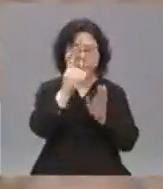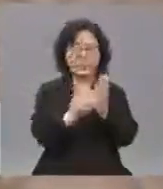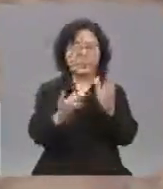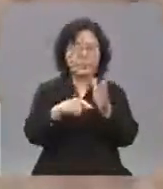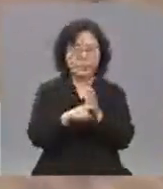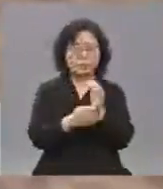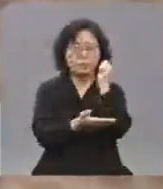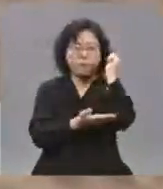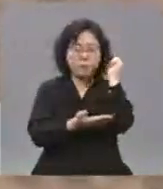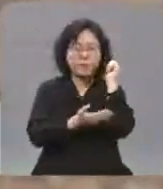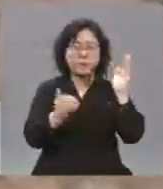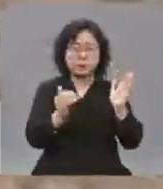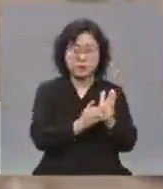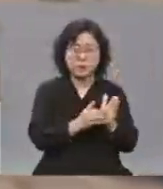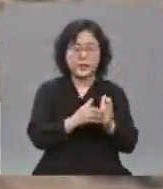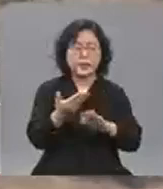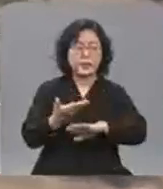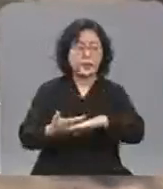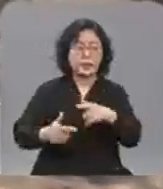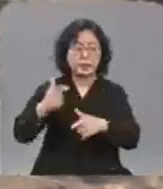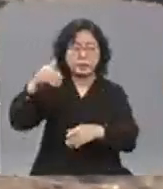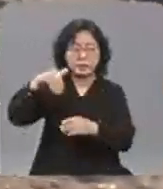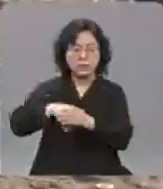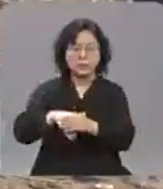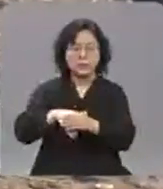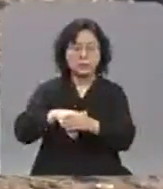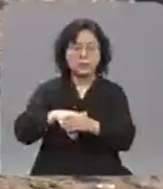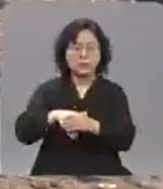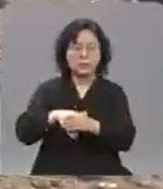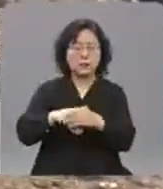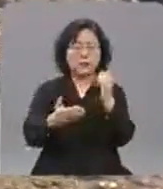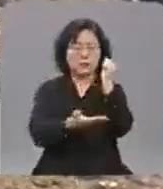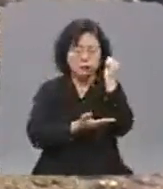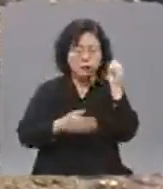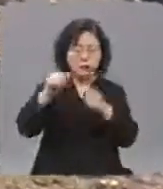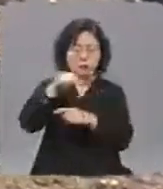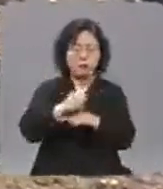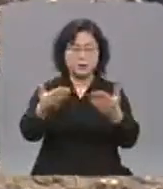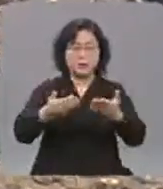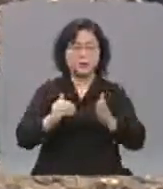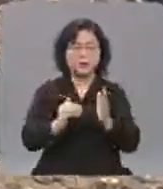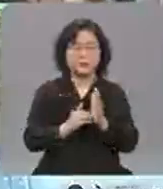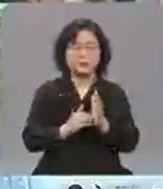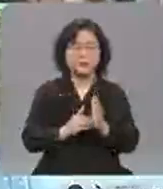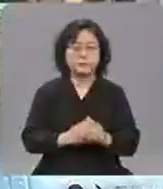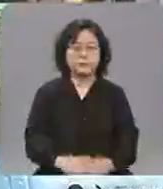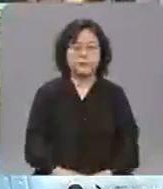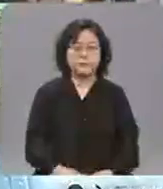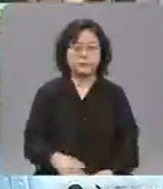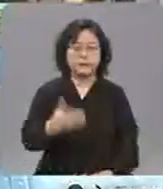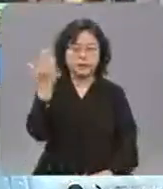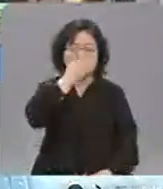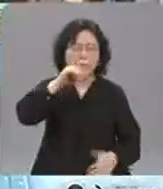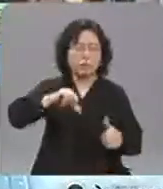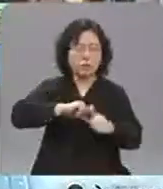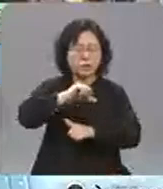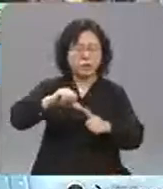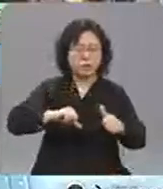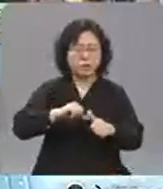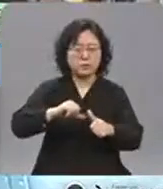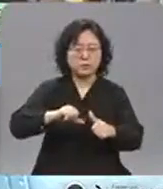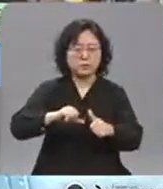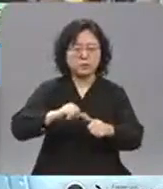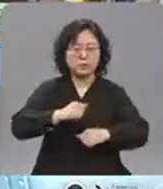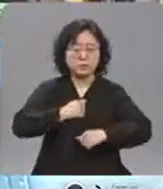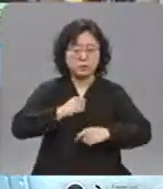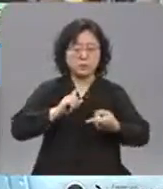소나무를 모두 베어내고 대신 다른 나무를 심겠다며 임목 벌채 허가를 받았습니다. 친환경 벌채를